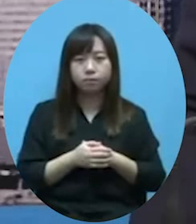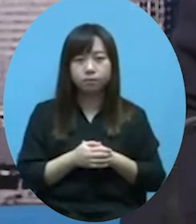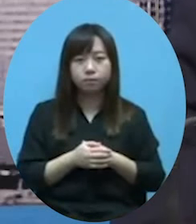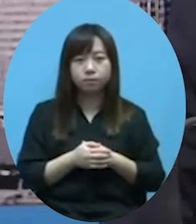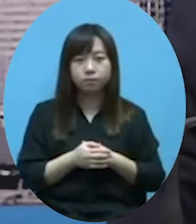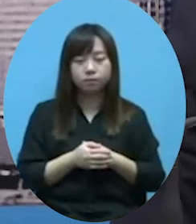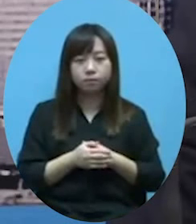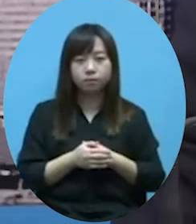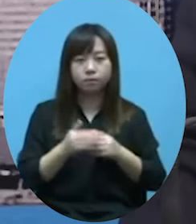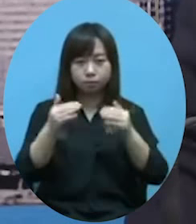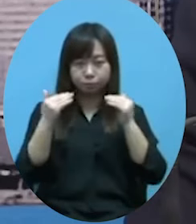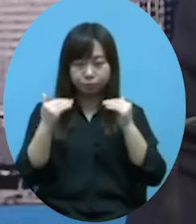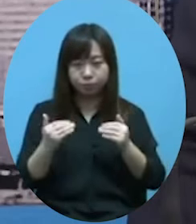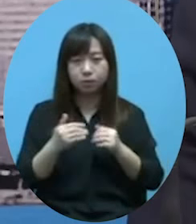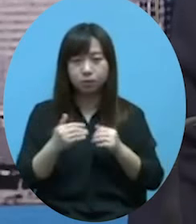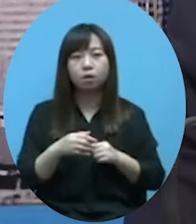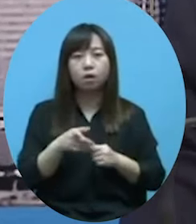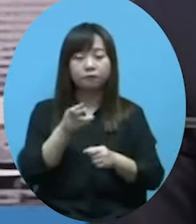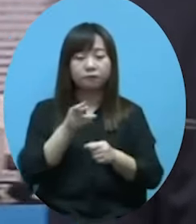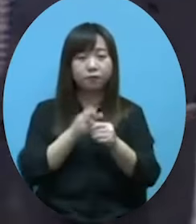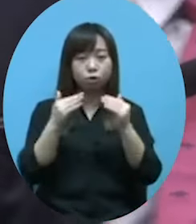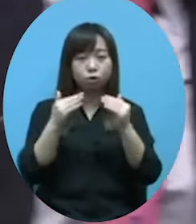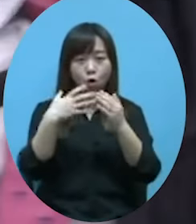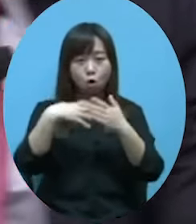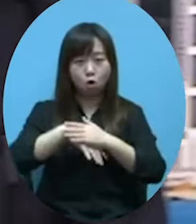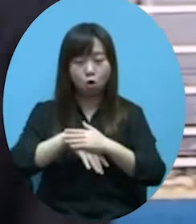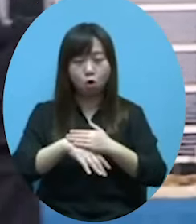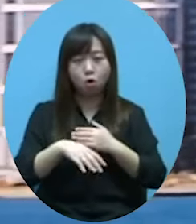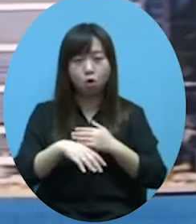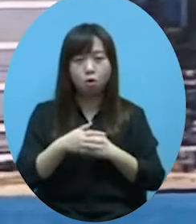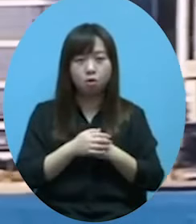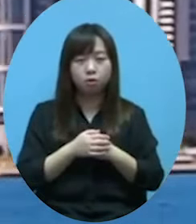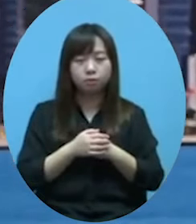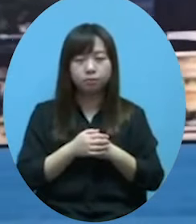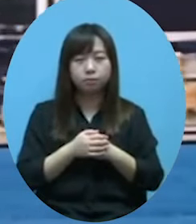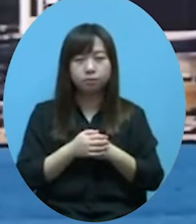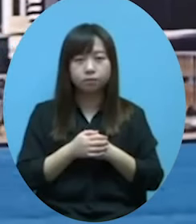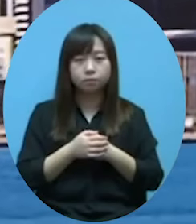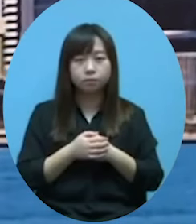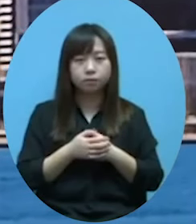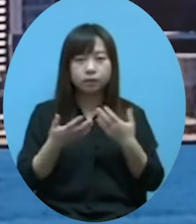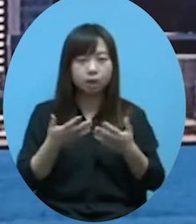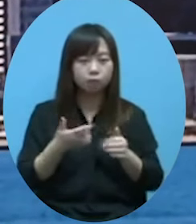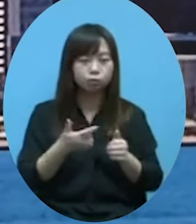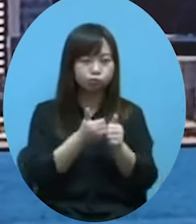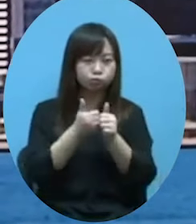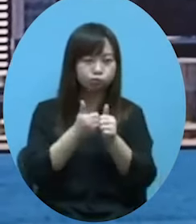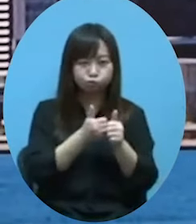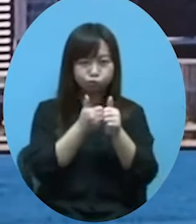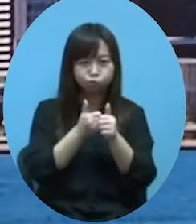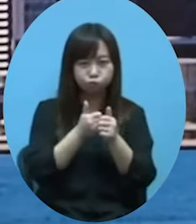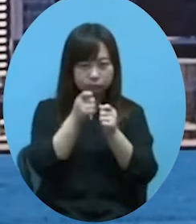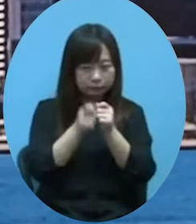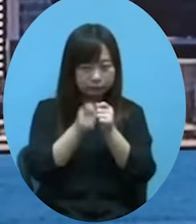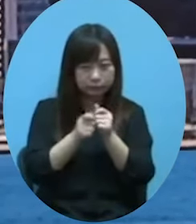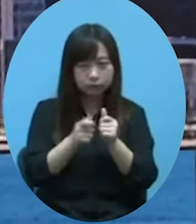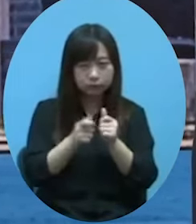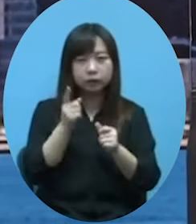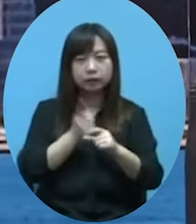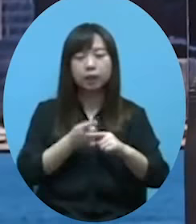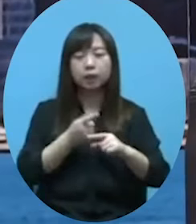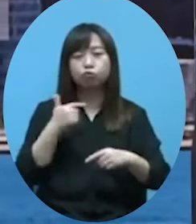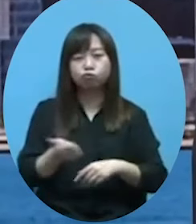關於佛堂那裏我們現在的追蹤都沒有一個真正的結果